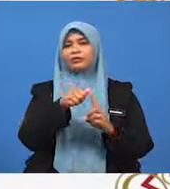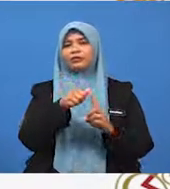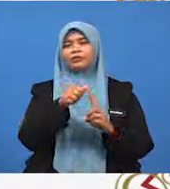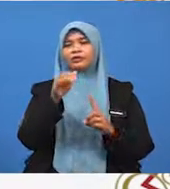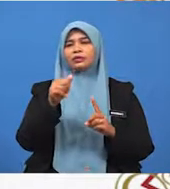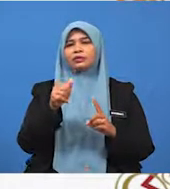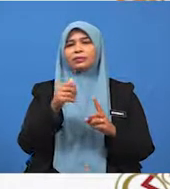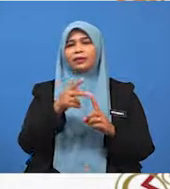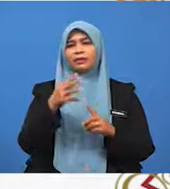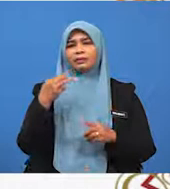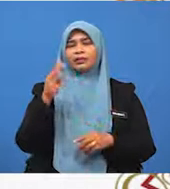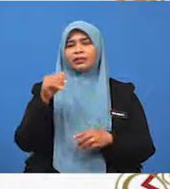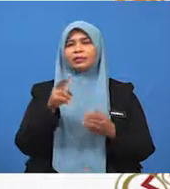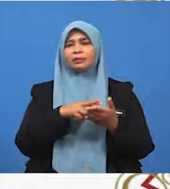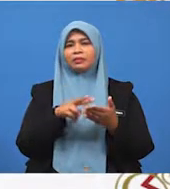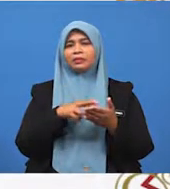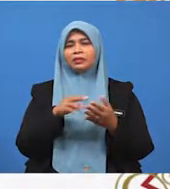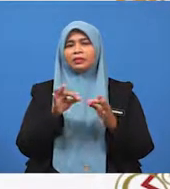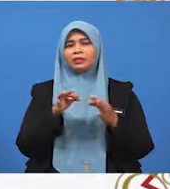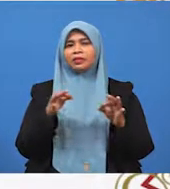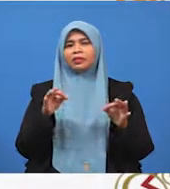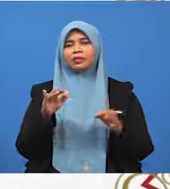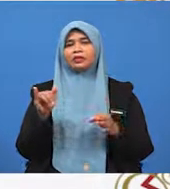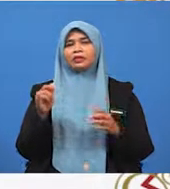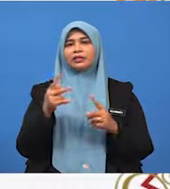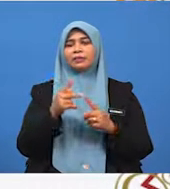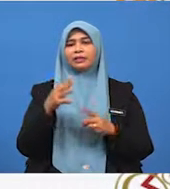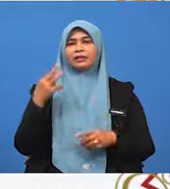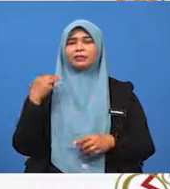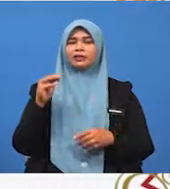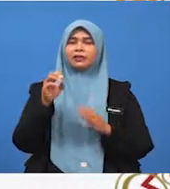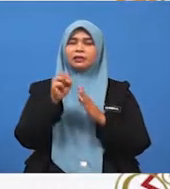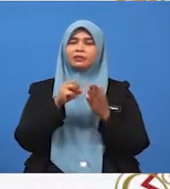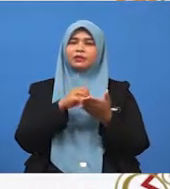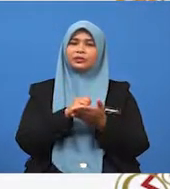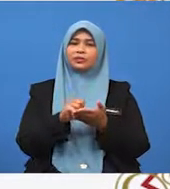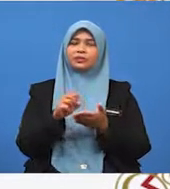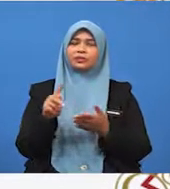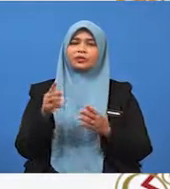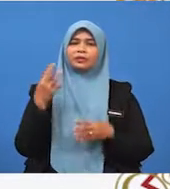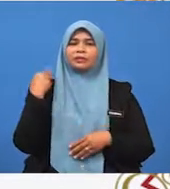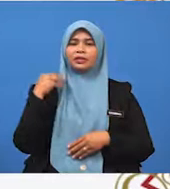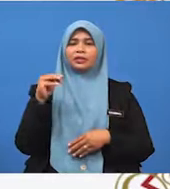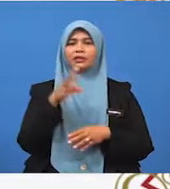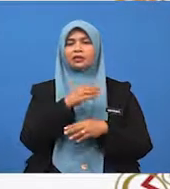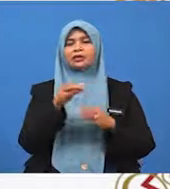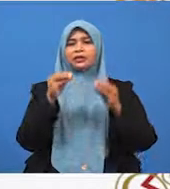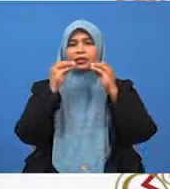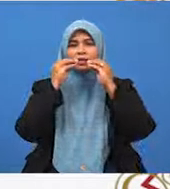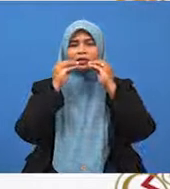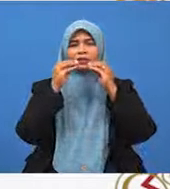mengajarkan kepada mereka kitab dan juga hikmah iaitu as-sunnah. Dan